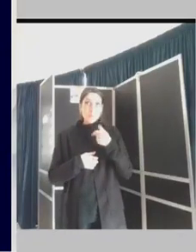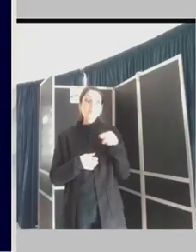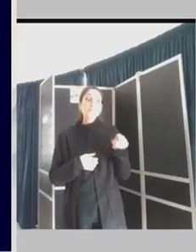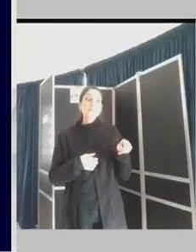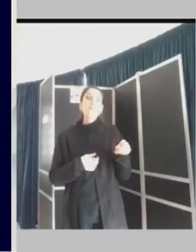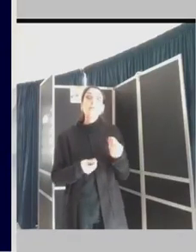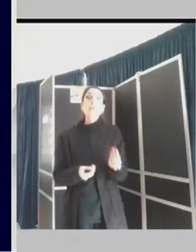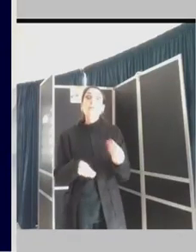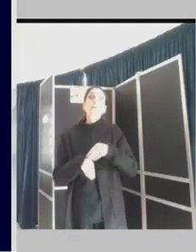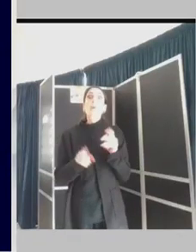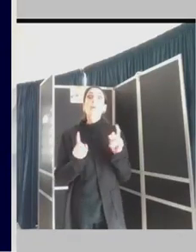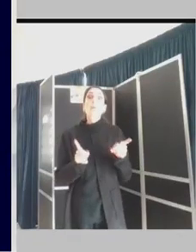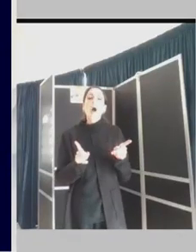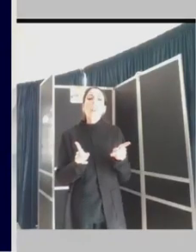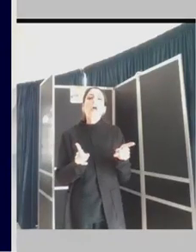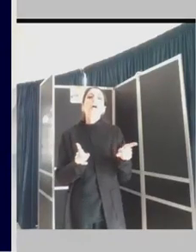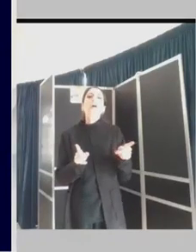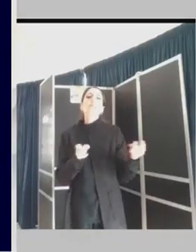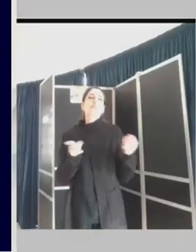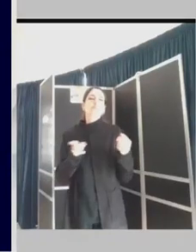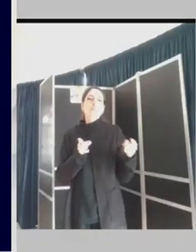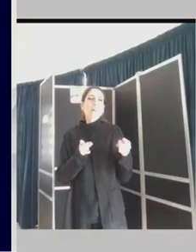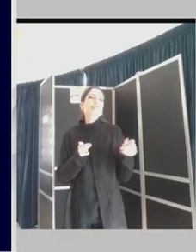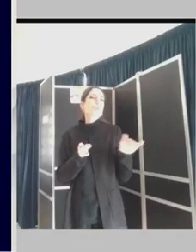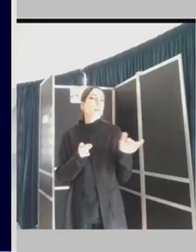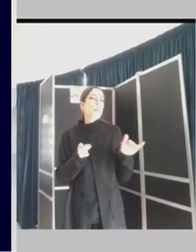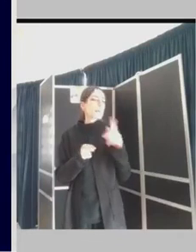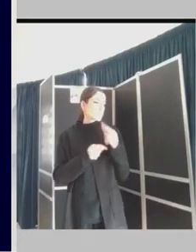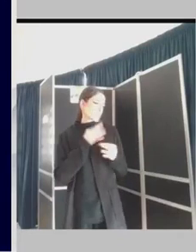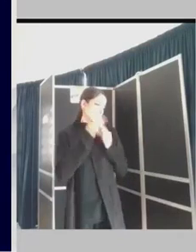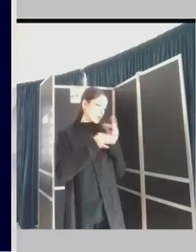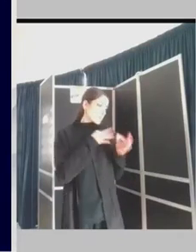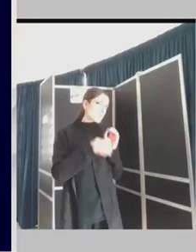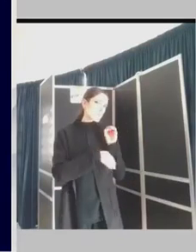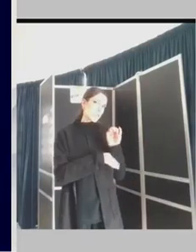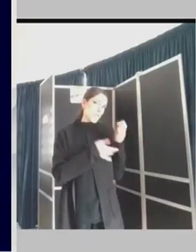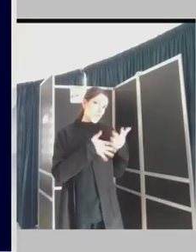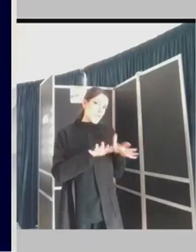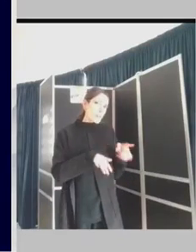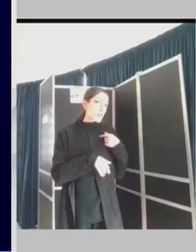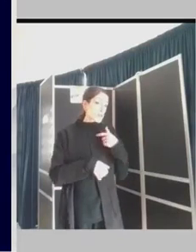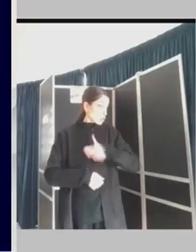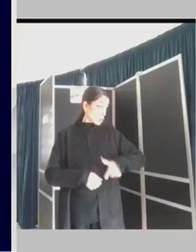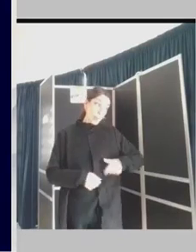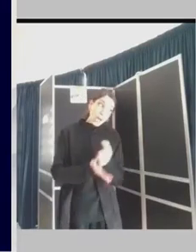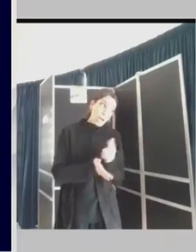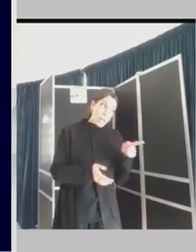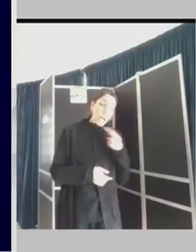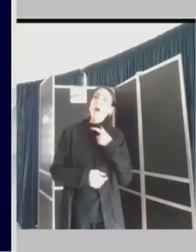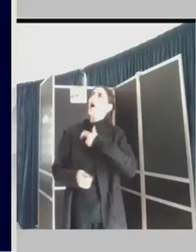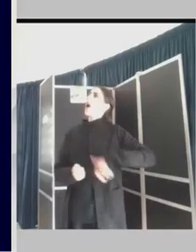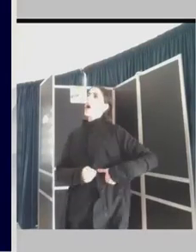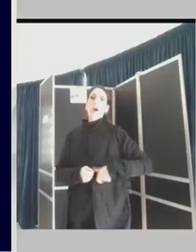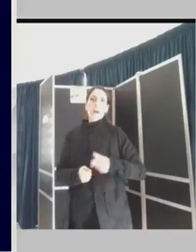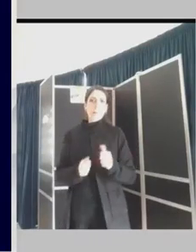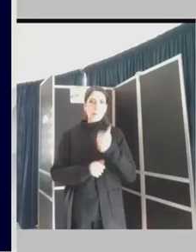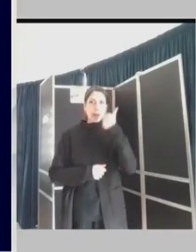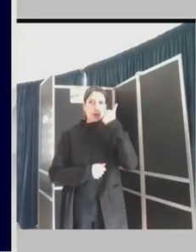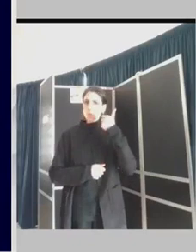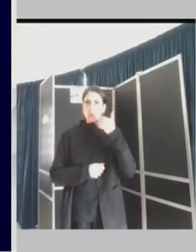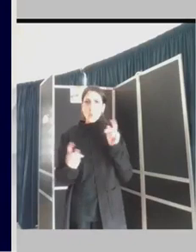mettere la cintura ti dirà: papà, ti devi mettere la cintura. Papà, perché non ti sei messo la cintura? Papà, mi hanno detto che il seggiolino devo legarmi, non m'hai legato, ti